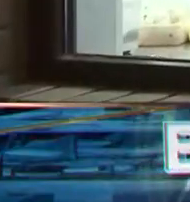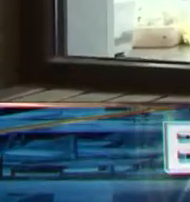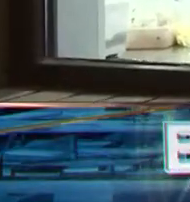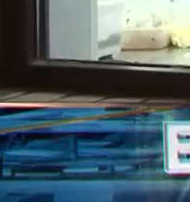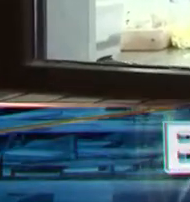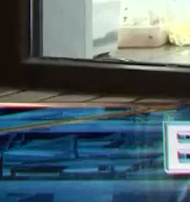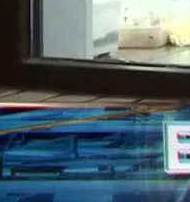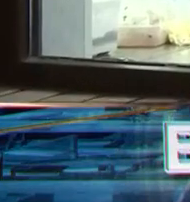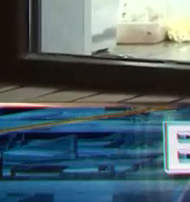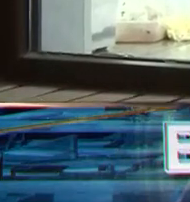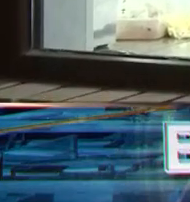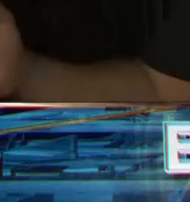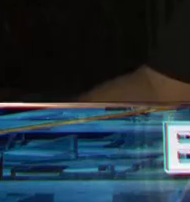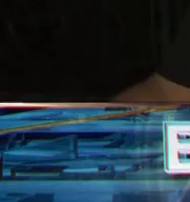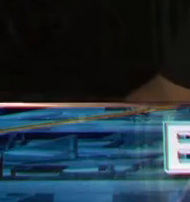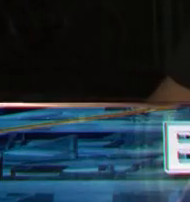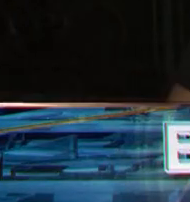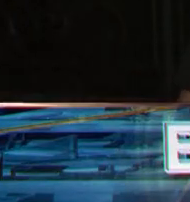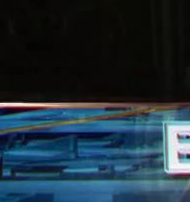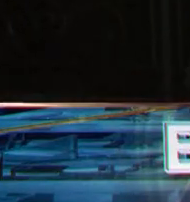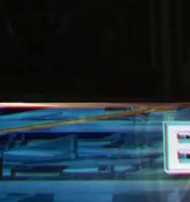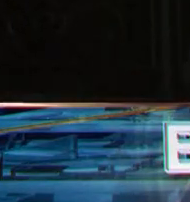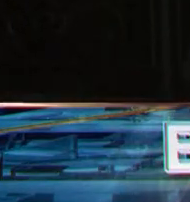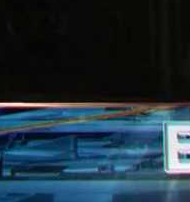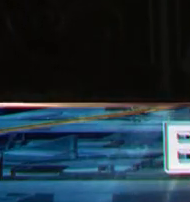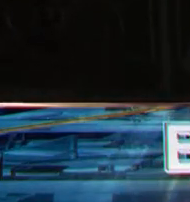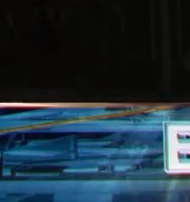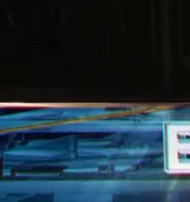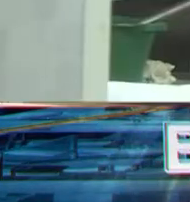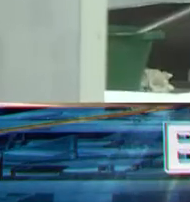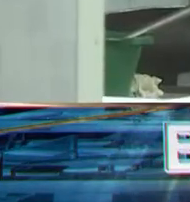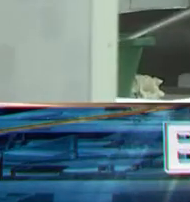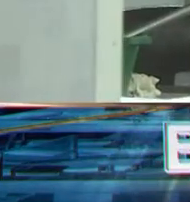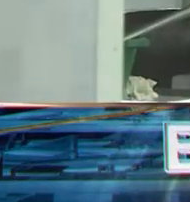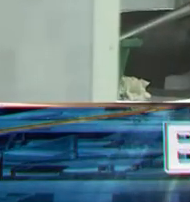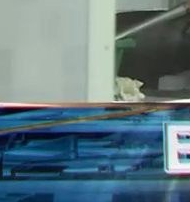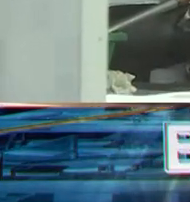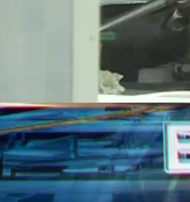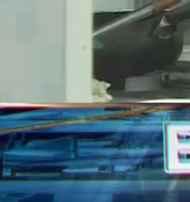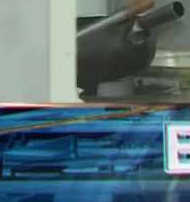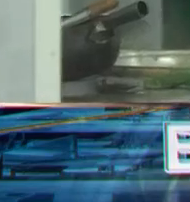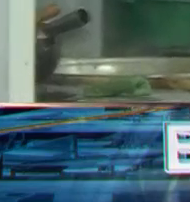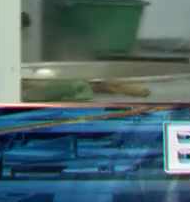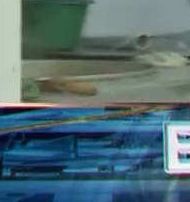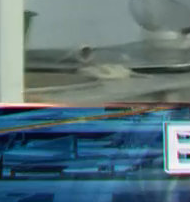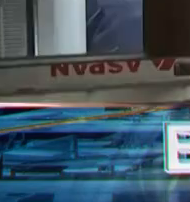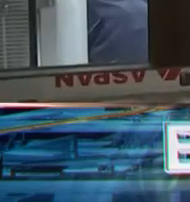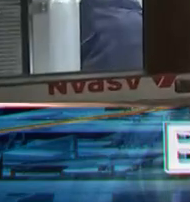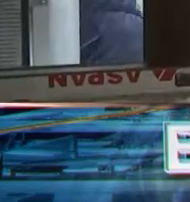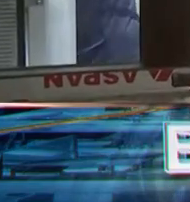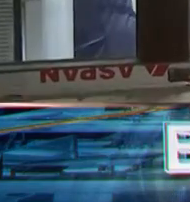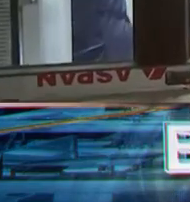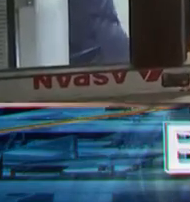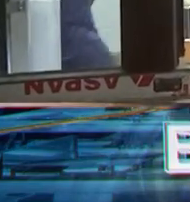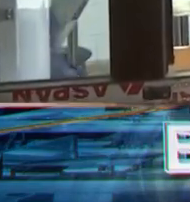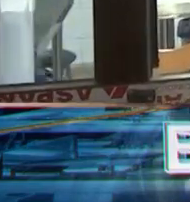Талап тәртіп бәріне ортақ. Талдықорғанда санитарлық норманы сақтамаған қос мекемеге айыппұл салынды. Сен не посмотри на кухню, көрсін, қандай